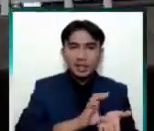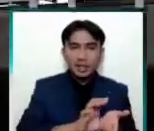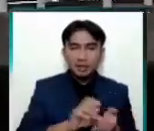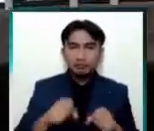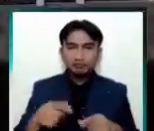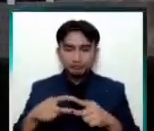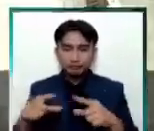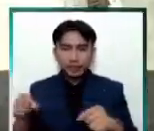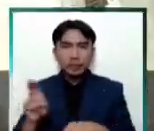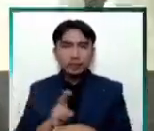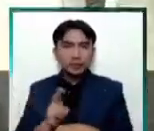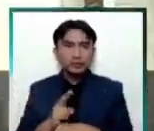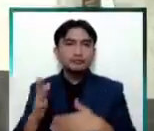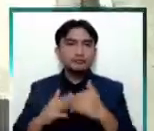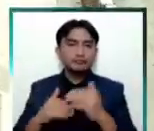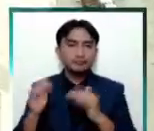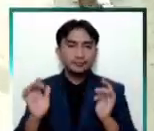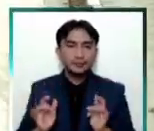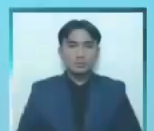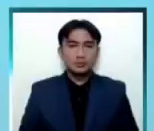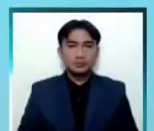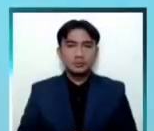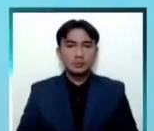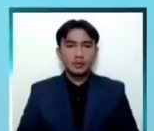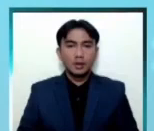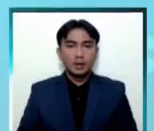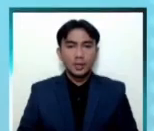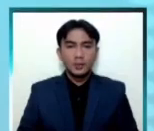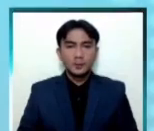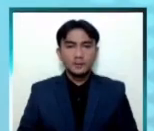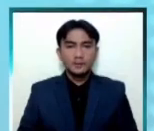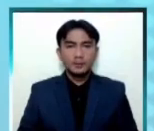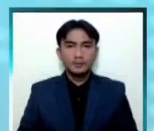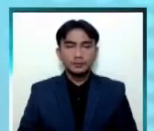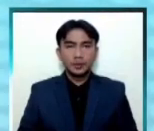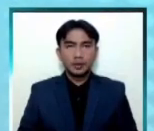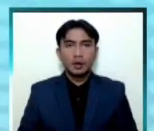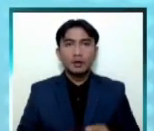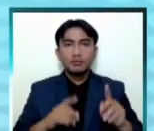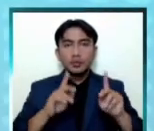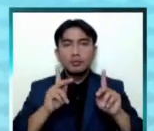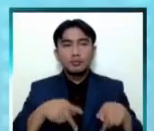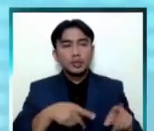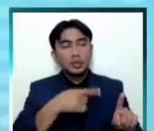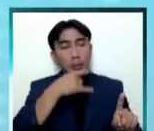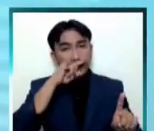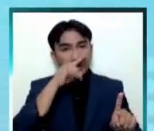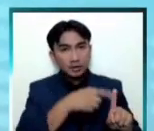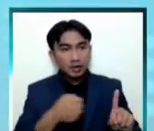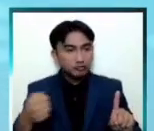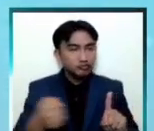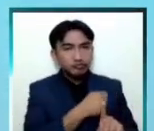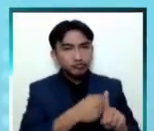sa pagbabayad ang mga pasahero. Sinuntok, sinipa at pinakain pa umano ng sili.